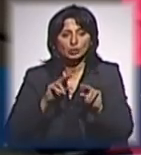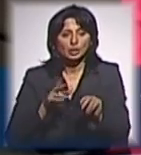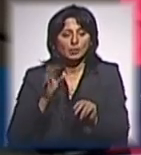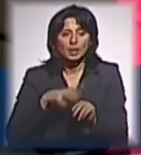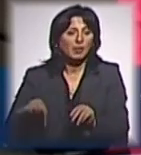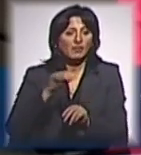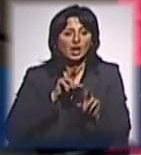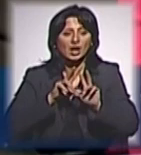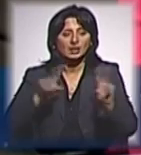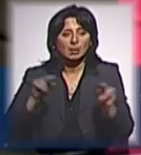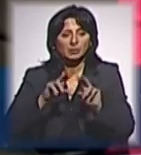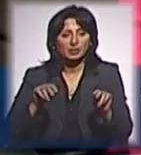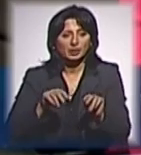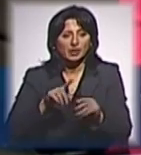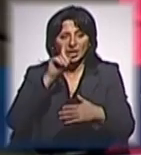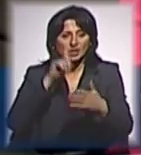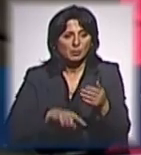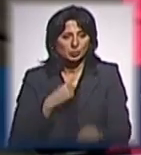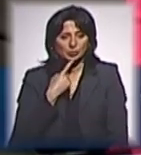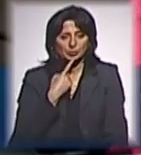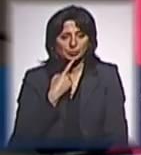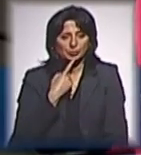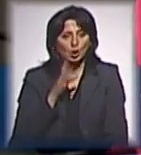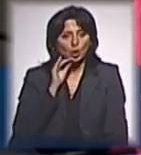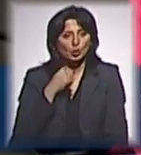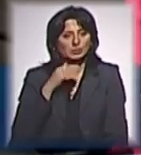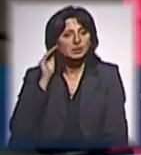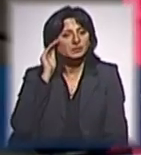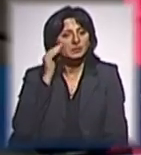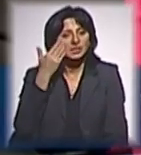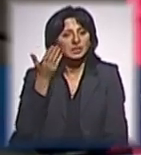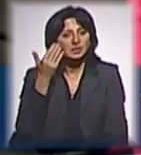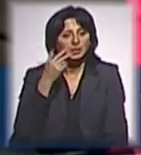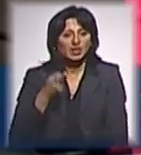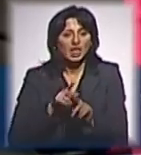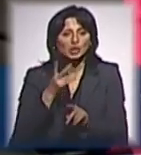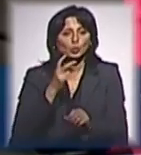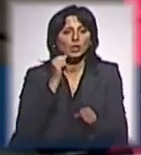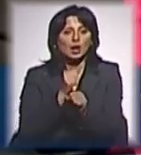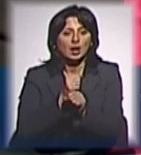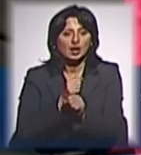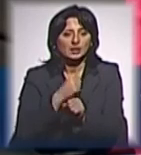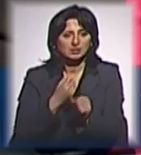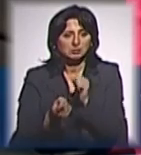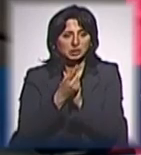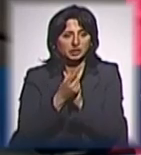მაგრამ ყველა დაპირება არადამაჯერებელია, იმიტომ რომ როდესაც მე ვისმენ მისგან, რომ ეს უნდა გაკეთდეს, მიჩნდება იმავე წუთში კითხვა,